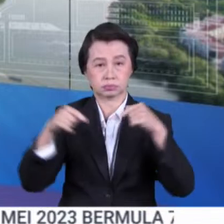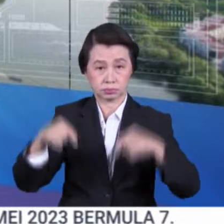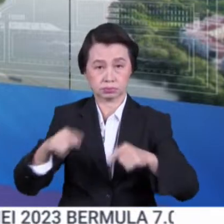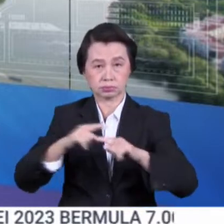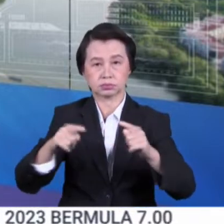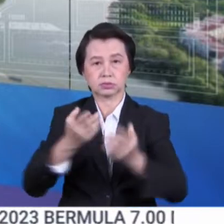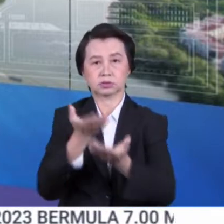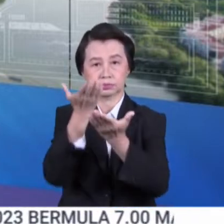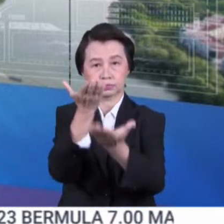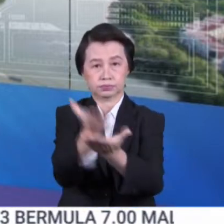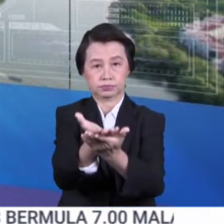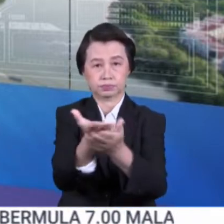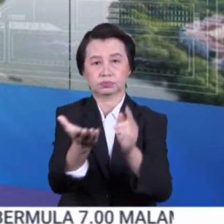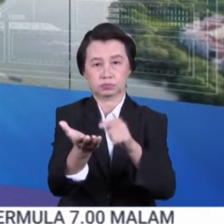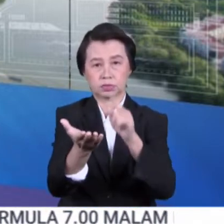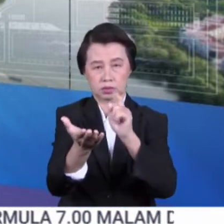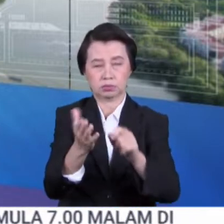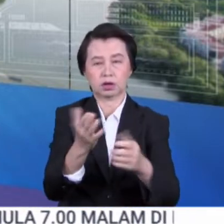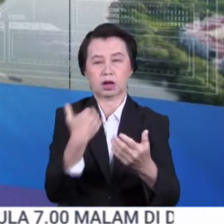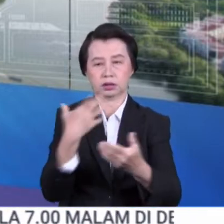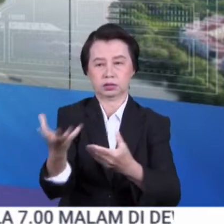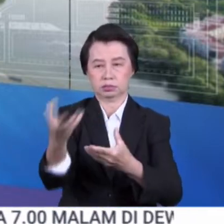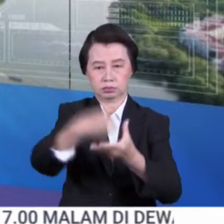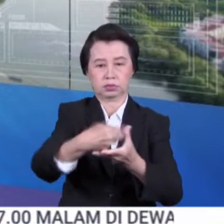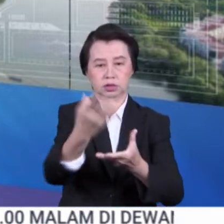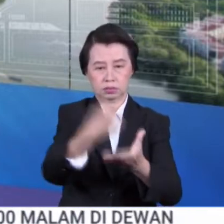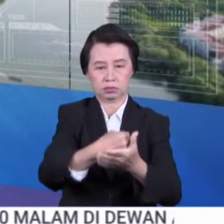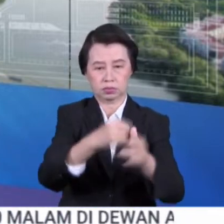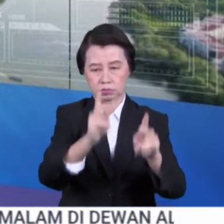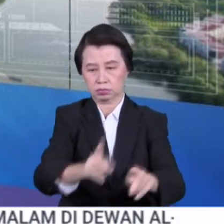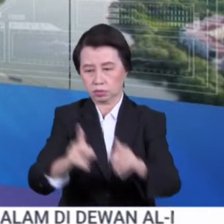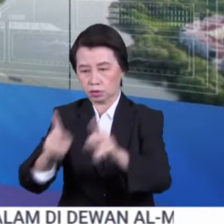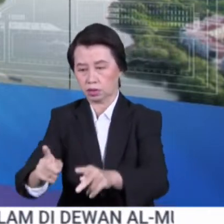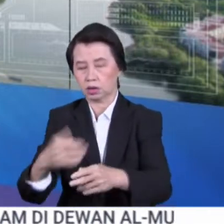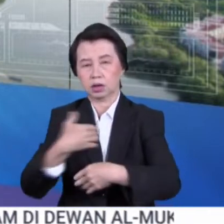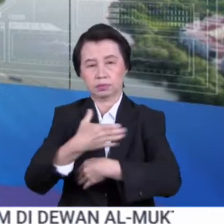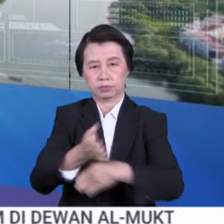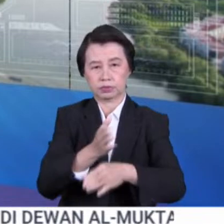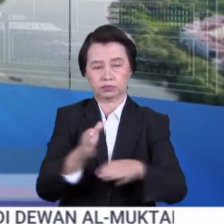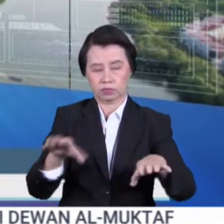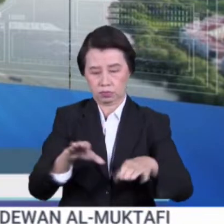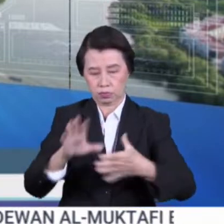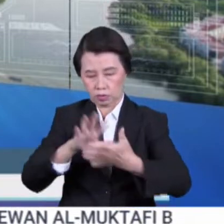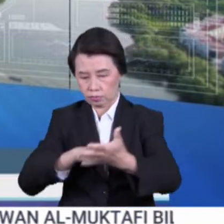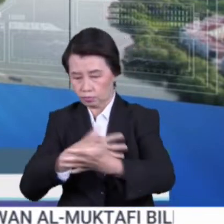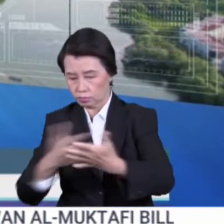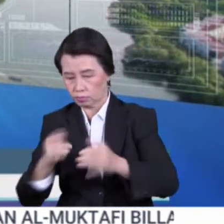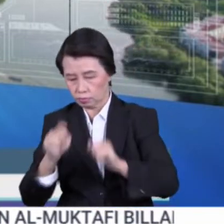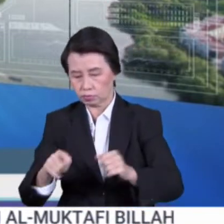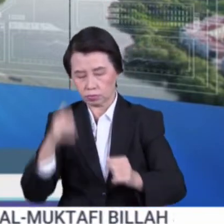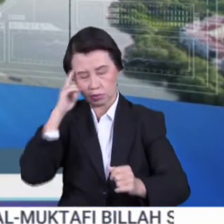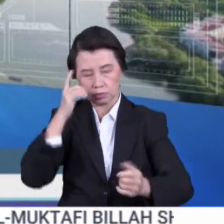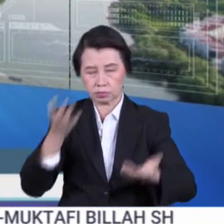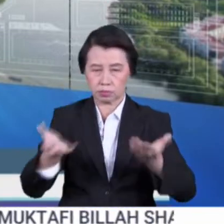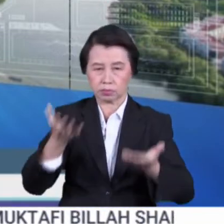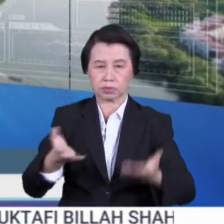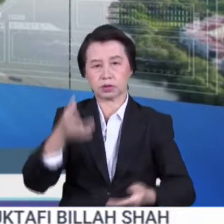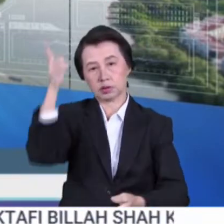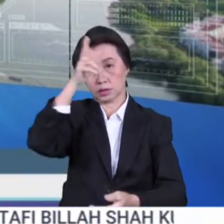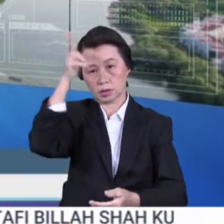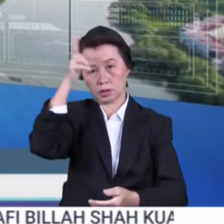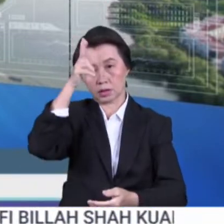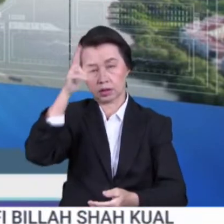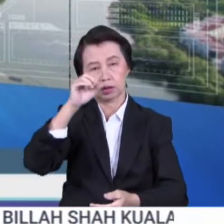bagaimanapun, cadangan tersebut memerlukan libat urus pelbagai pihak sebelum membentuk kerangka dasar yang boleh dipertimbangkan kerajaan